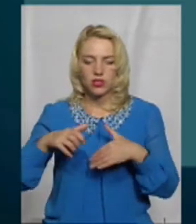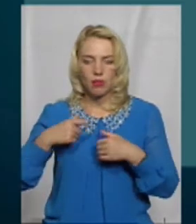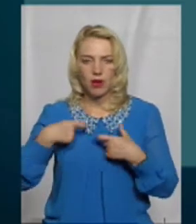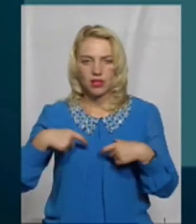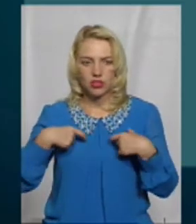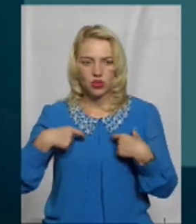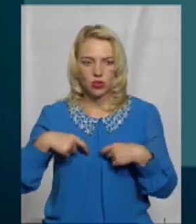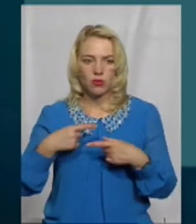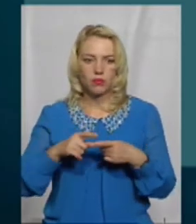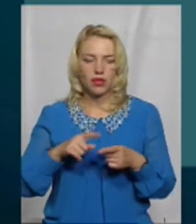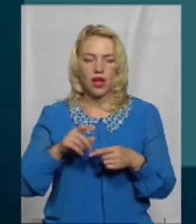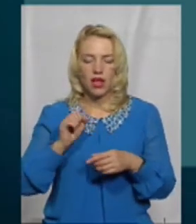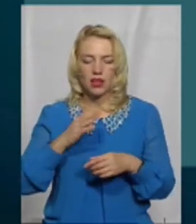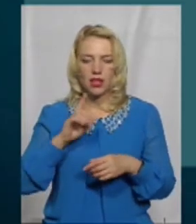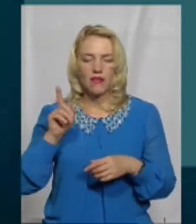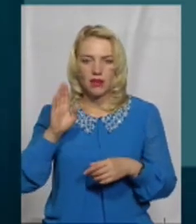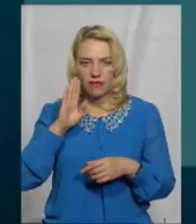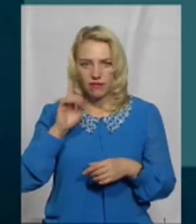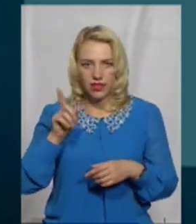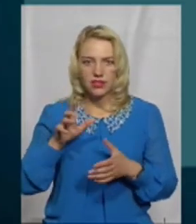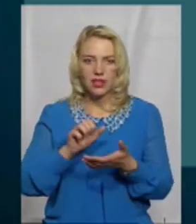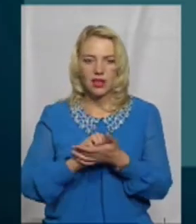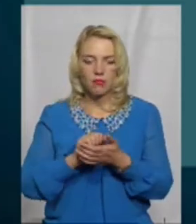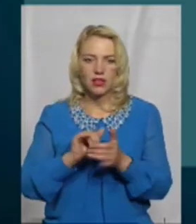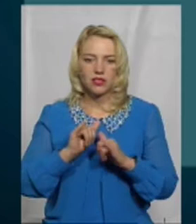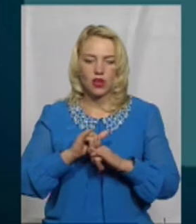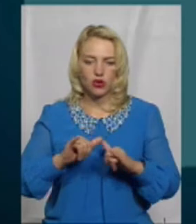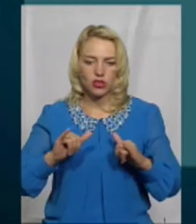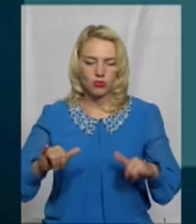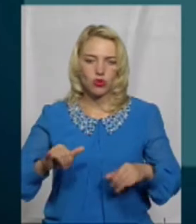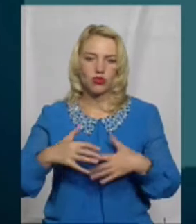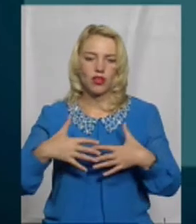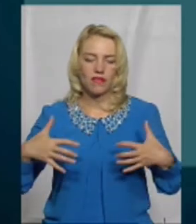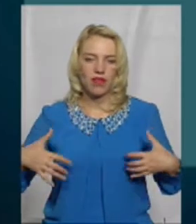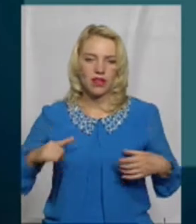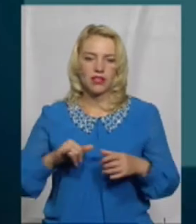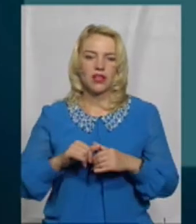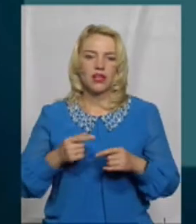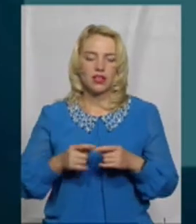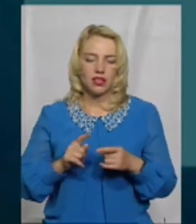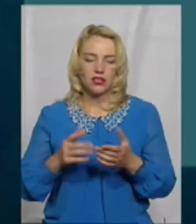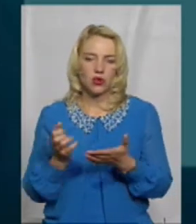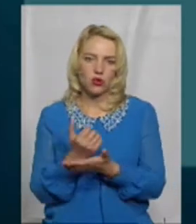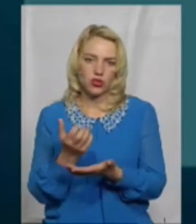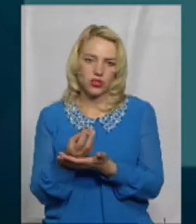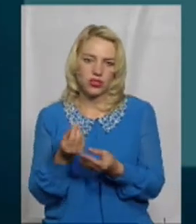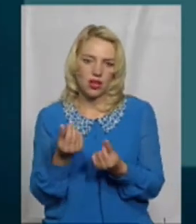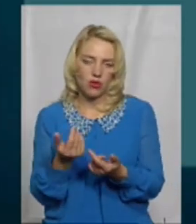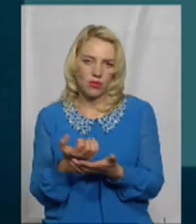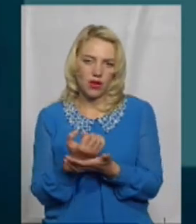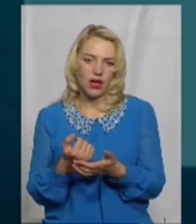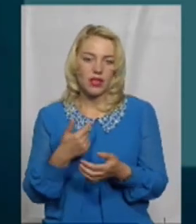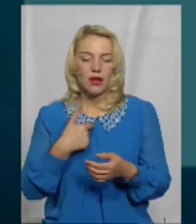він займається? Тим, що розмножує тварин і заробляє на цьому гроші. Розумієте? Ми таким не займаємося. І ми зараз працюємо над